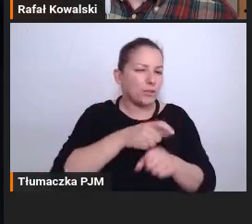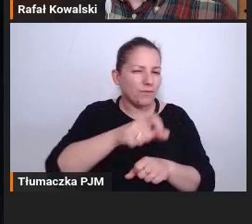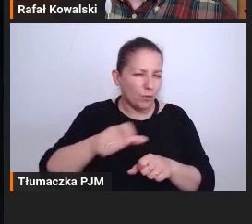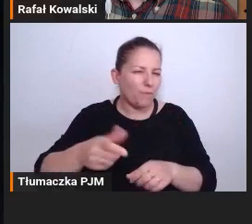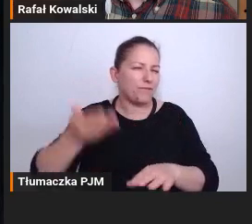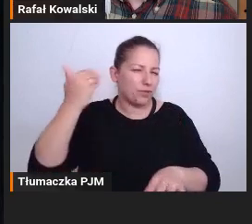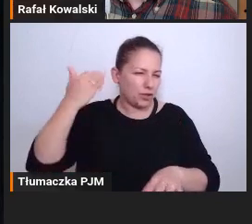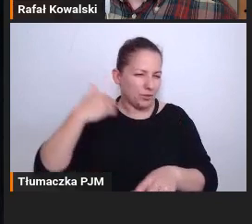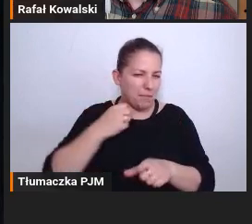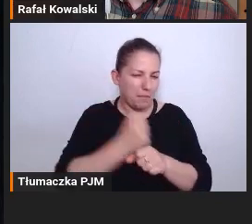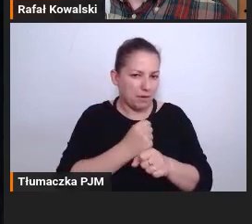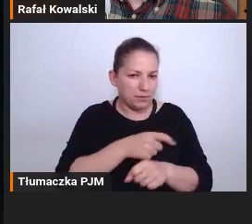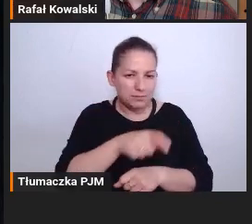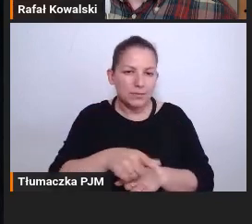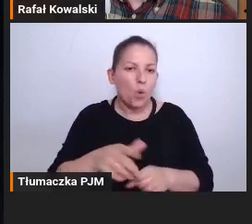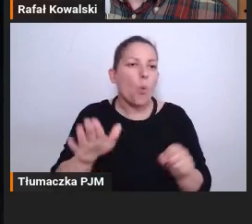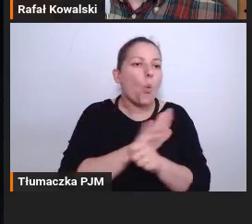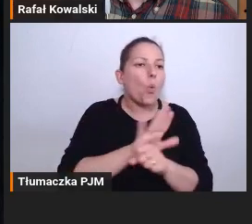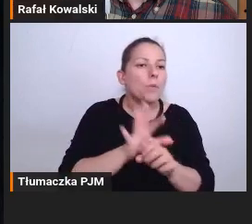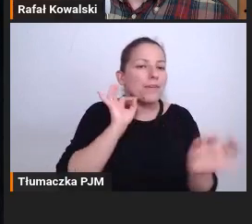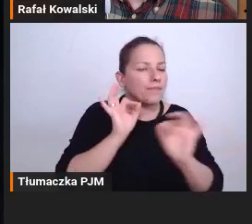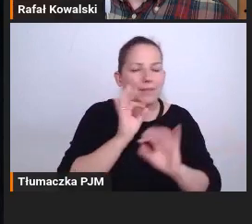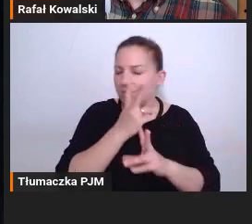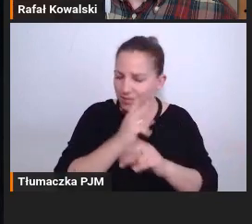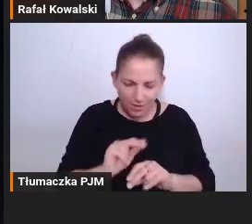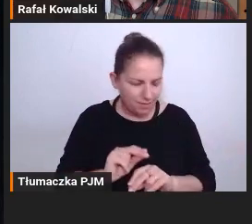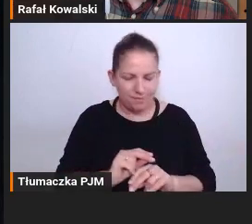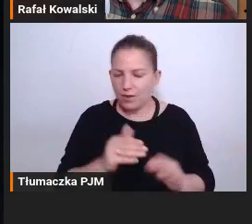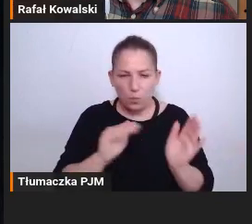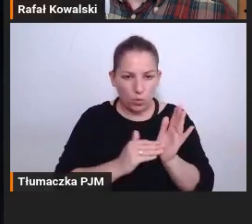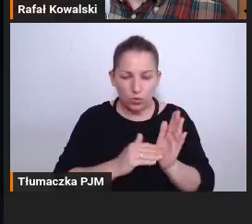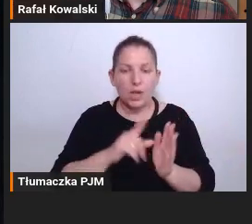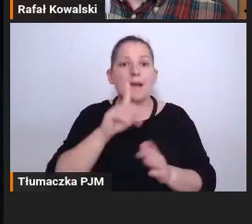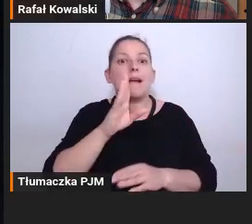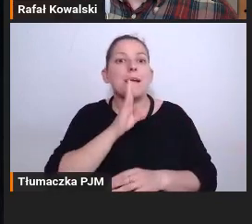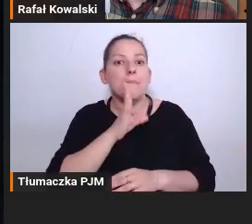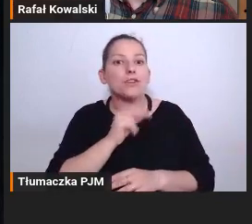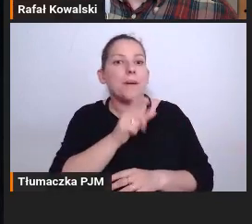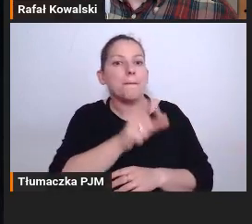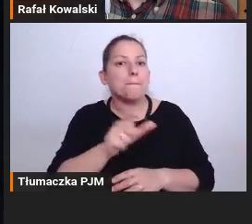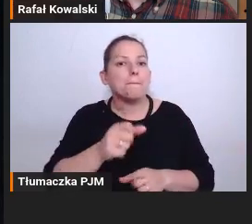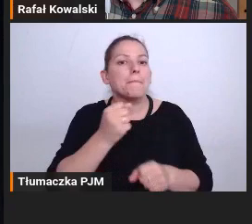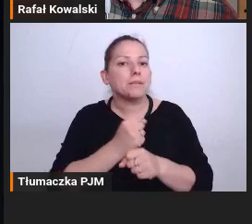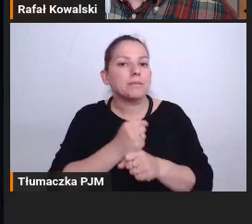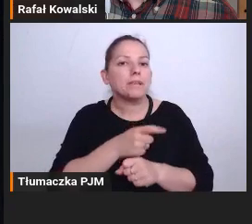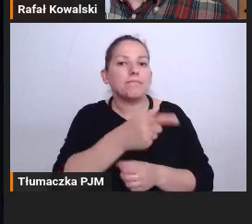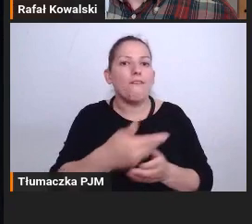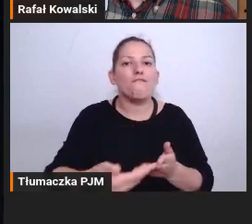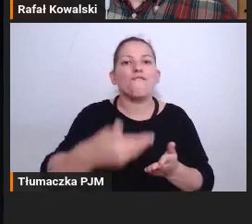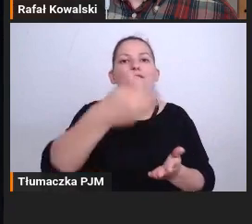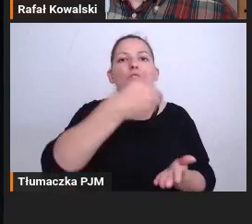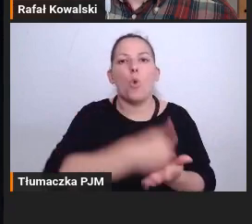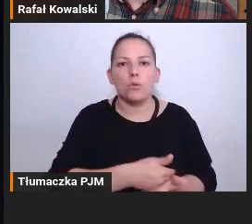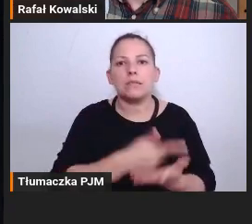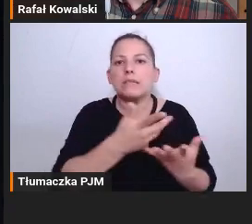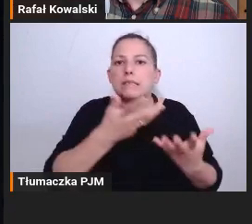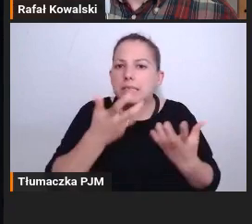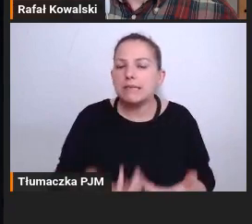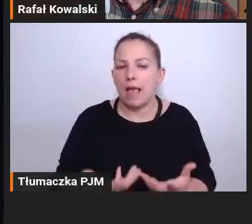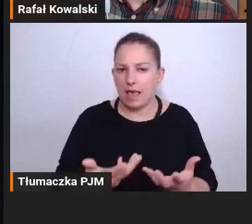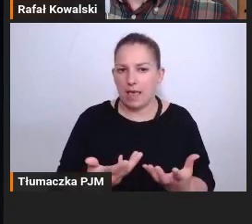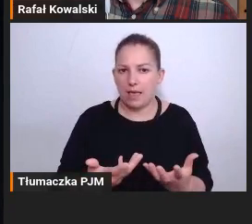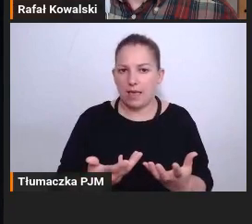nie musisz im uzupełniać tej informacji, chyba że ci pracownicy o to zawnioskują.